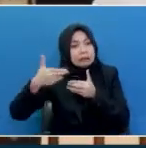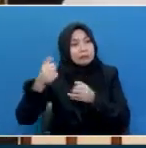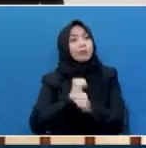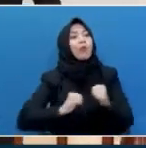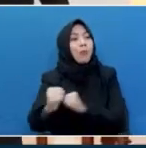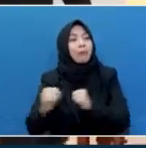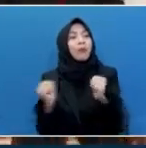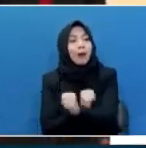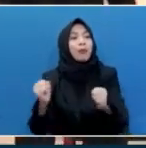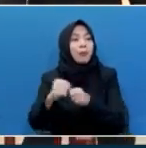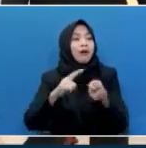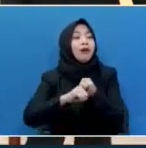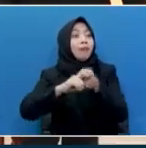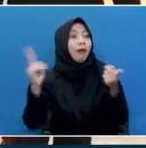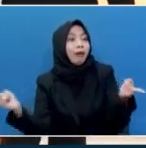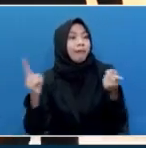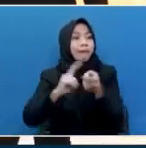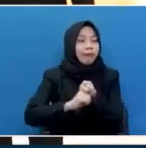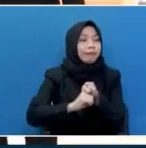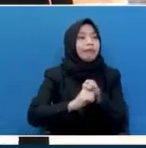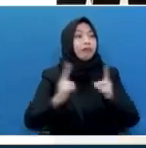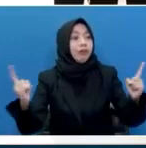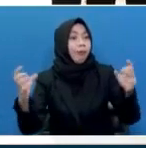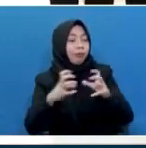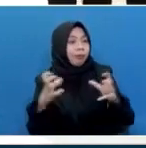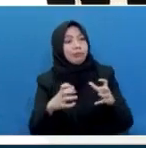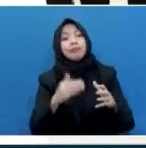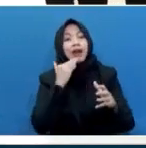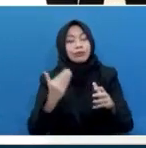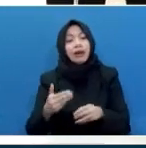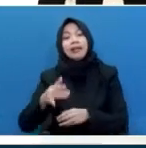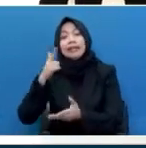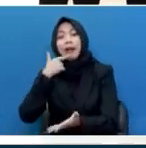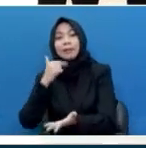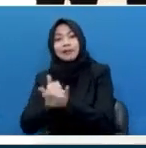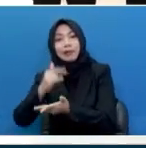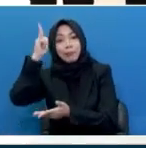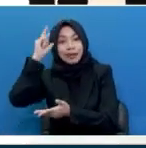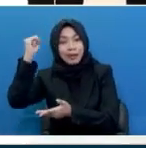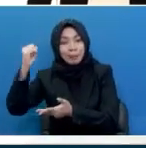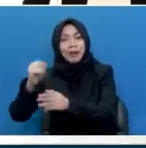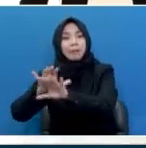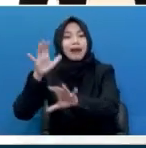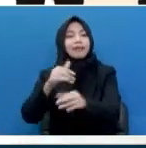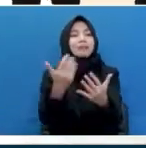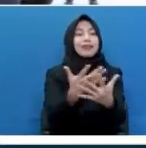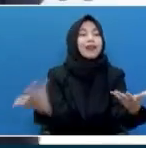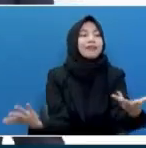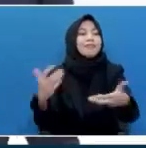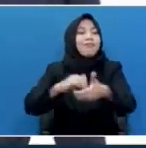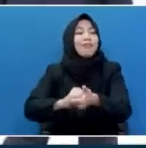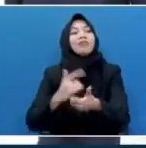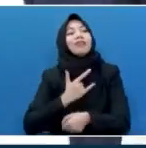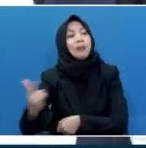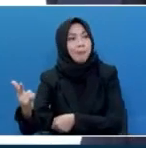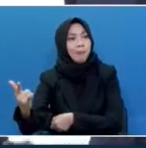memahami Bagaimana meletakkan hubungannya dengan rakyat itu menunjukkan bahwa eh Bu meal dengan PDI Perjuangan